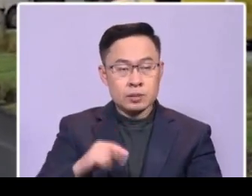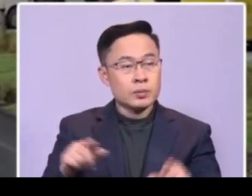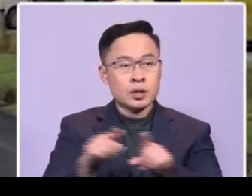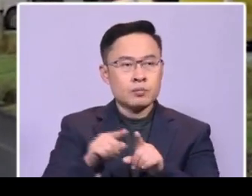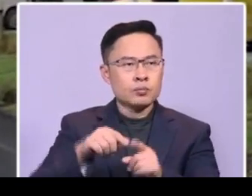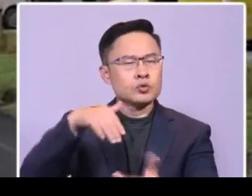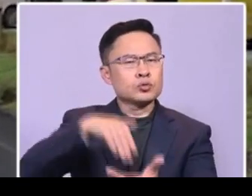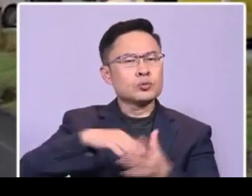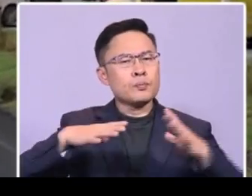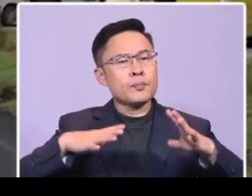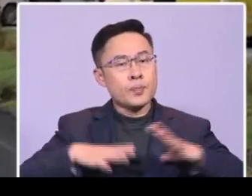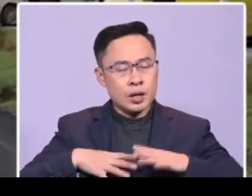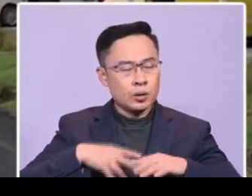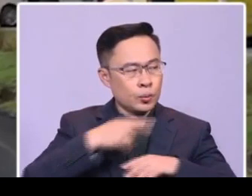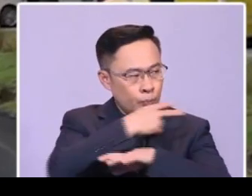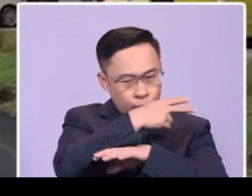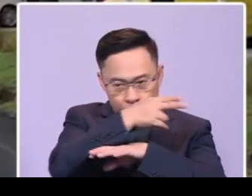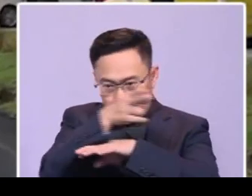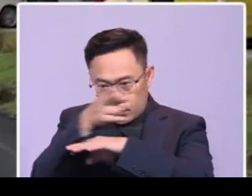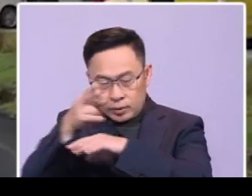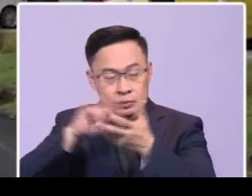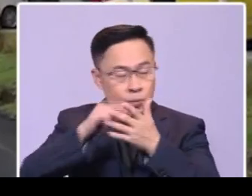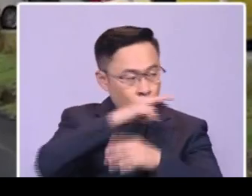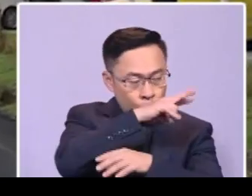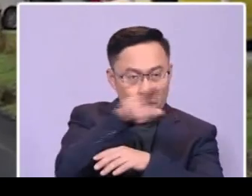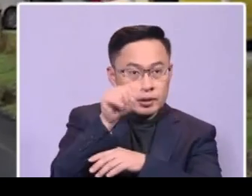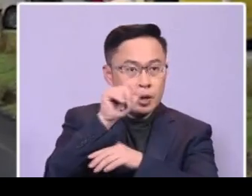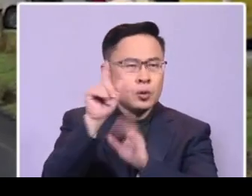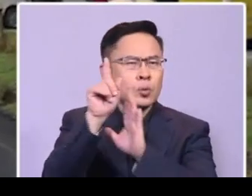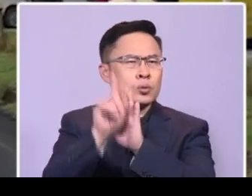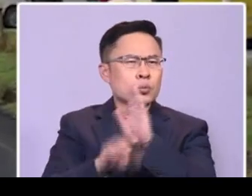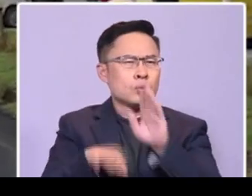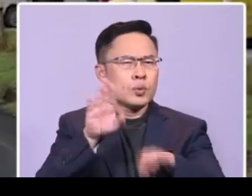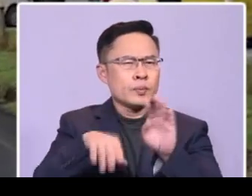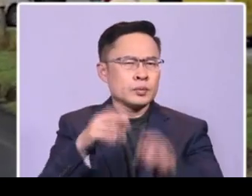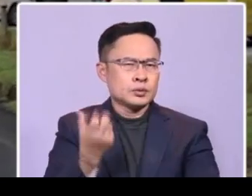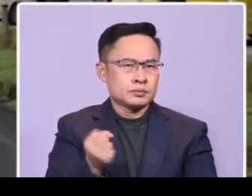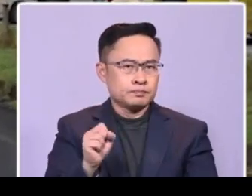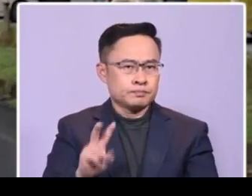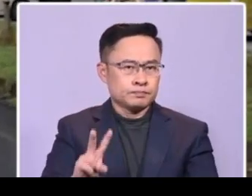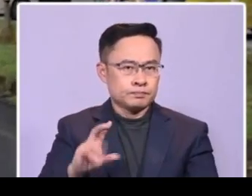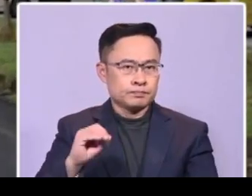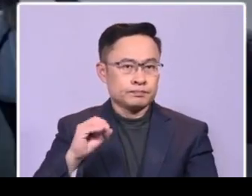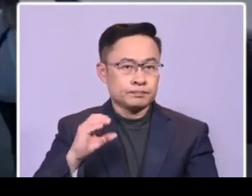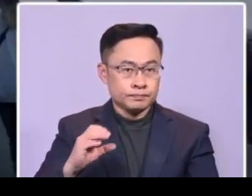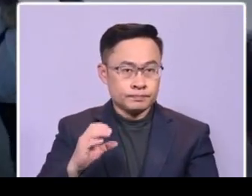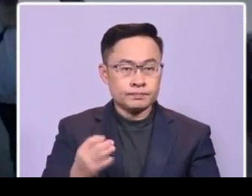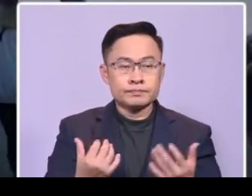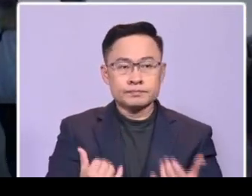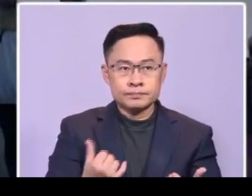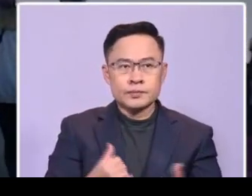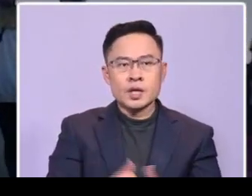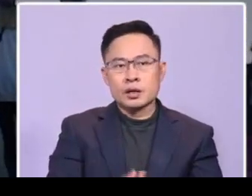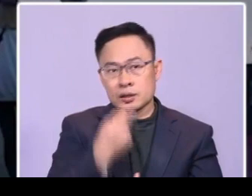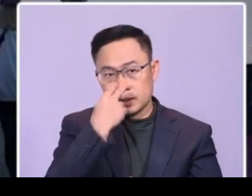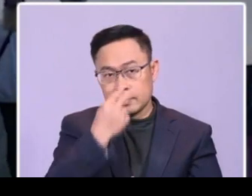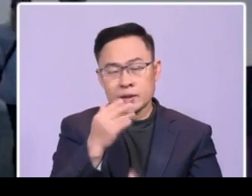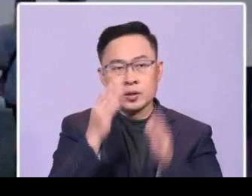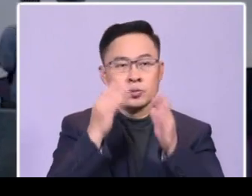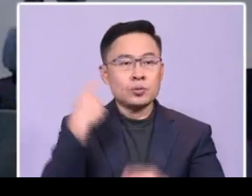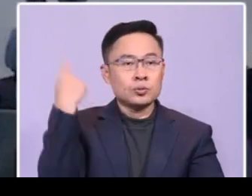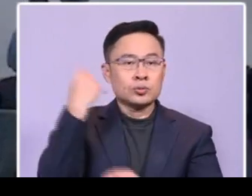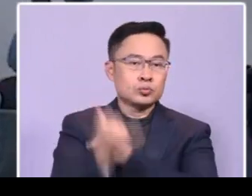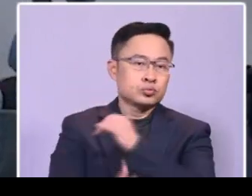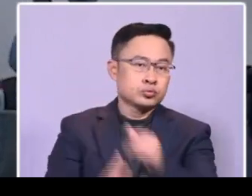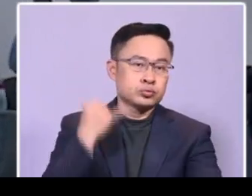ชมทะเลหมอกครับอุณหภูมิที่กิ่วแม่ปาน 12องศาเซลเซียสทำให้ตอนนี้ก็พบเห็นว่าเริ่มมี